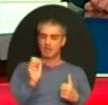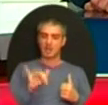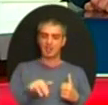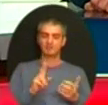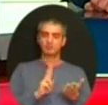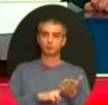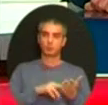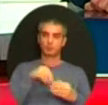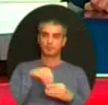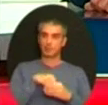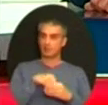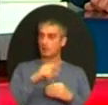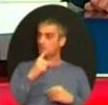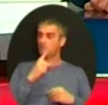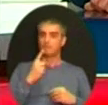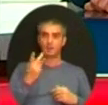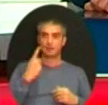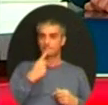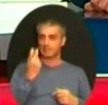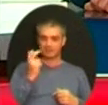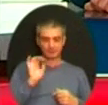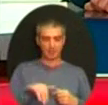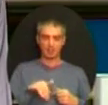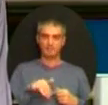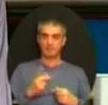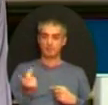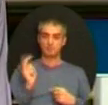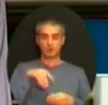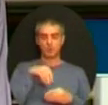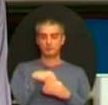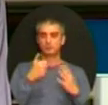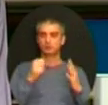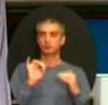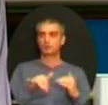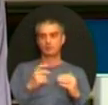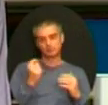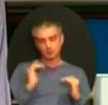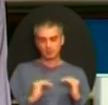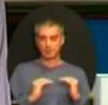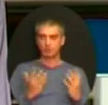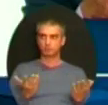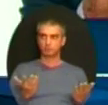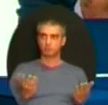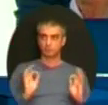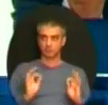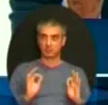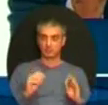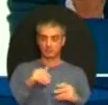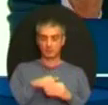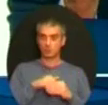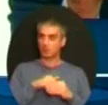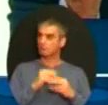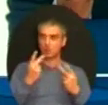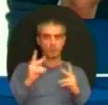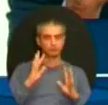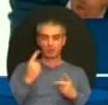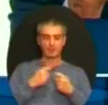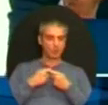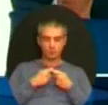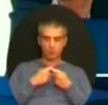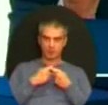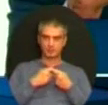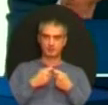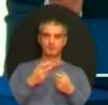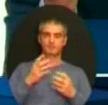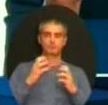זכות בחירה, היו להם עכשיו. היו להם עכשיו 120 אלף. באו להצביע 60 אלף, קצת פחות. בסדר? מתוכם לא משנה כמה מאוגדים על